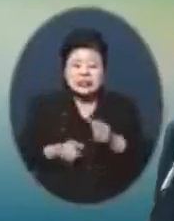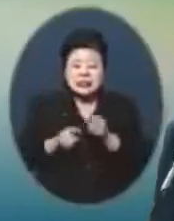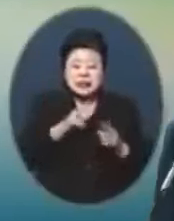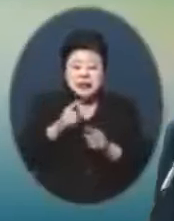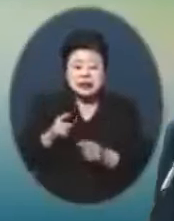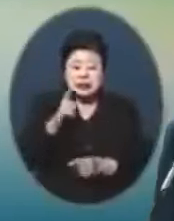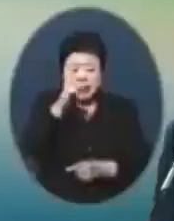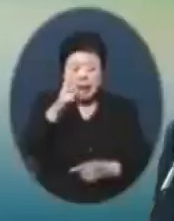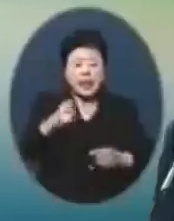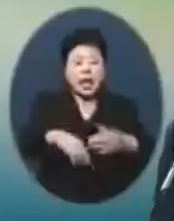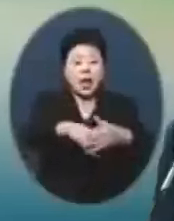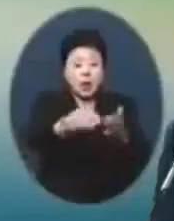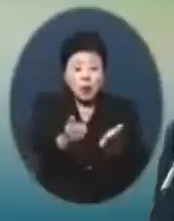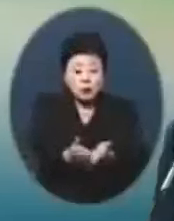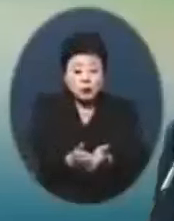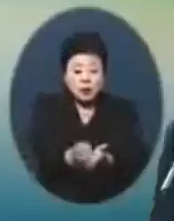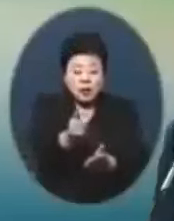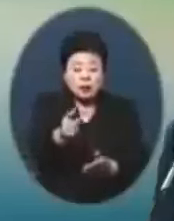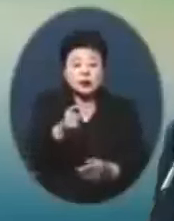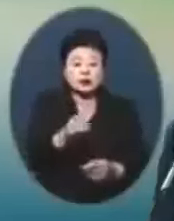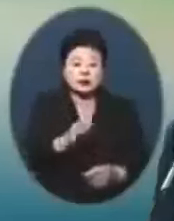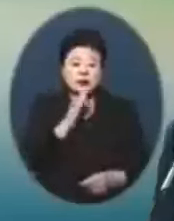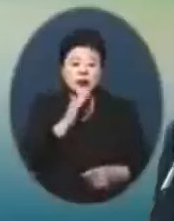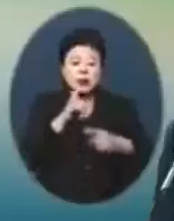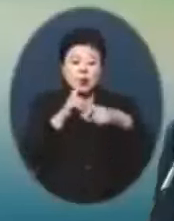지켰다. 그러나 진리를